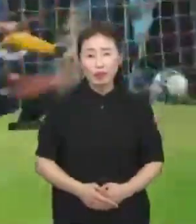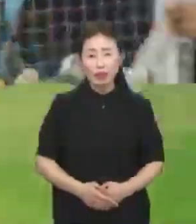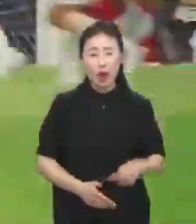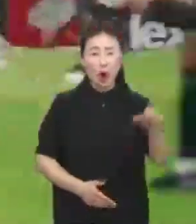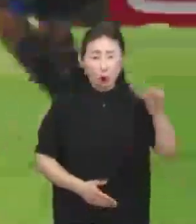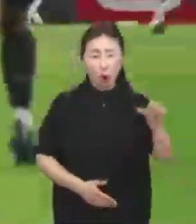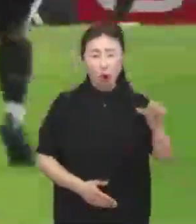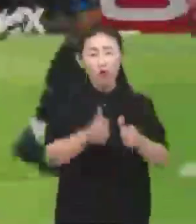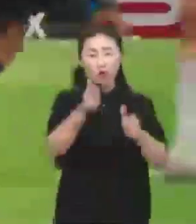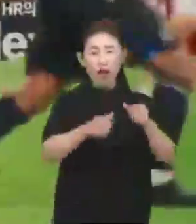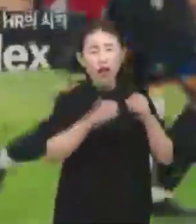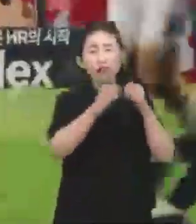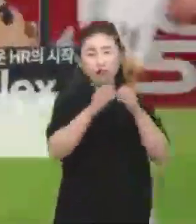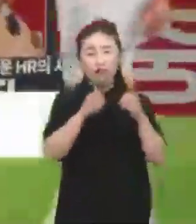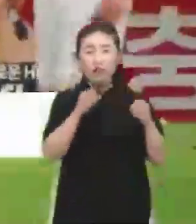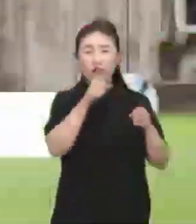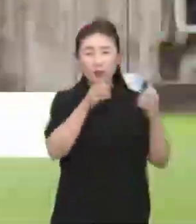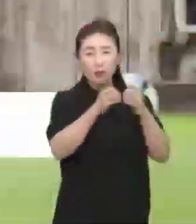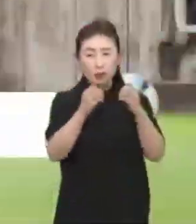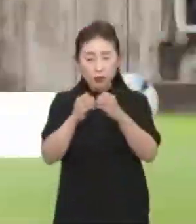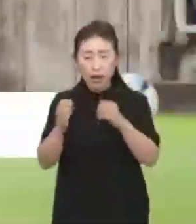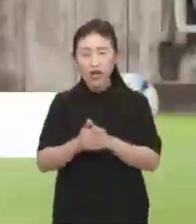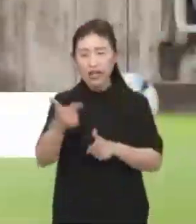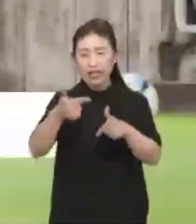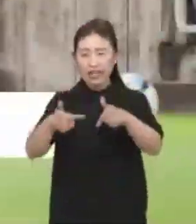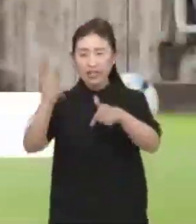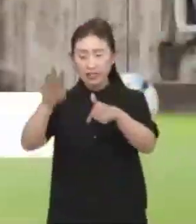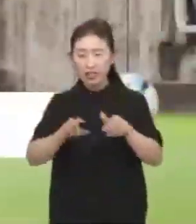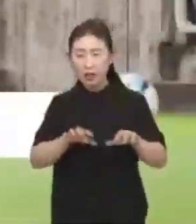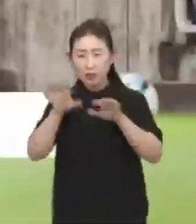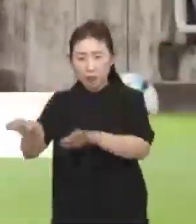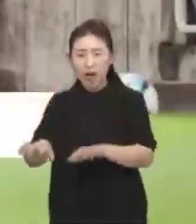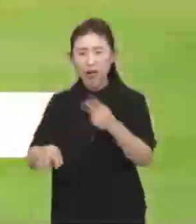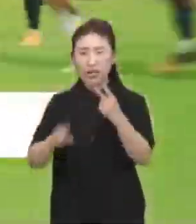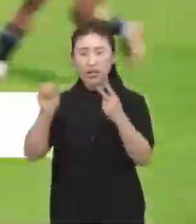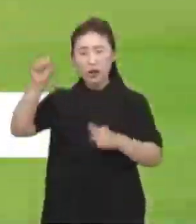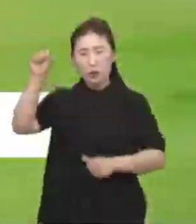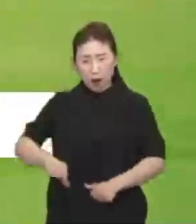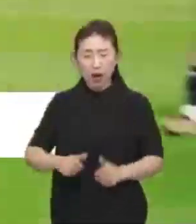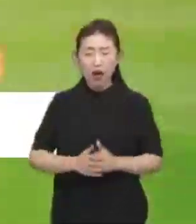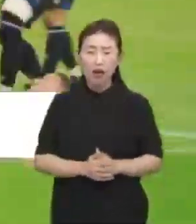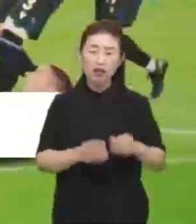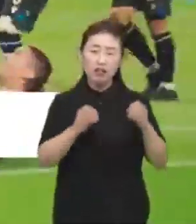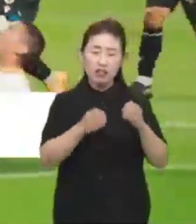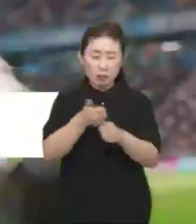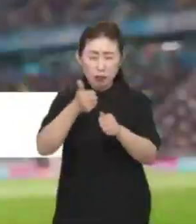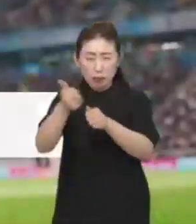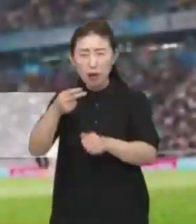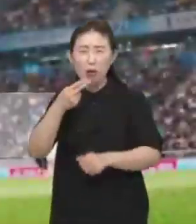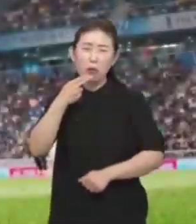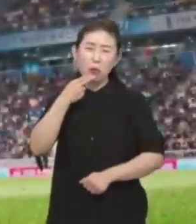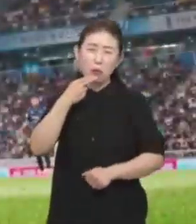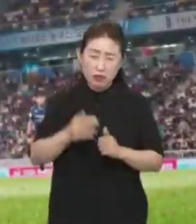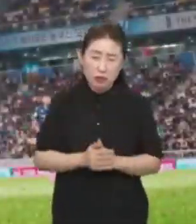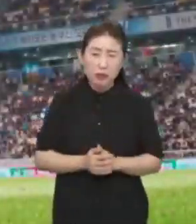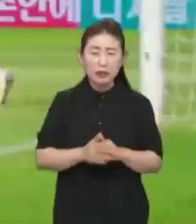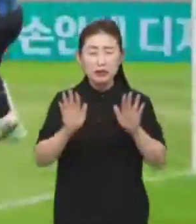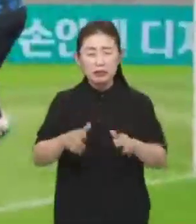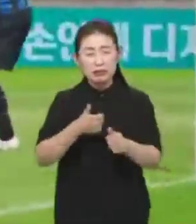5연속 무승부 뒤 인천 원정 통안의 2대0 패배. 한 달 반 동안 무승의 늪에 빠진 대전 하나시티즌은